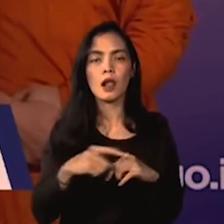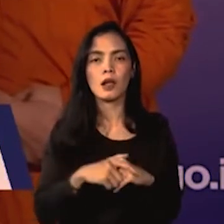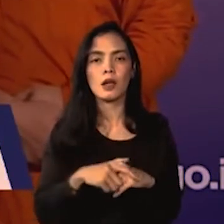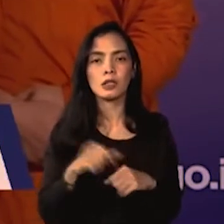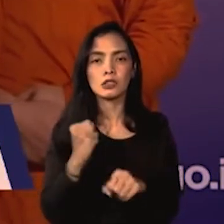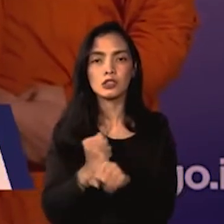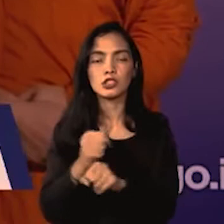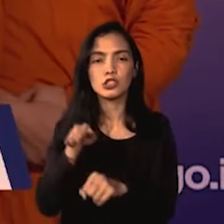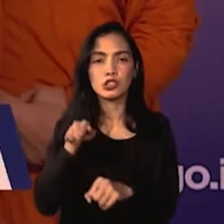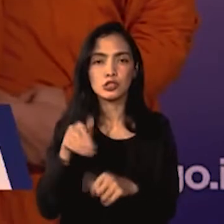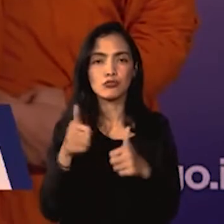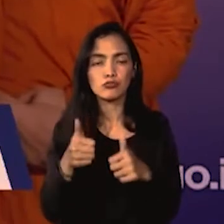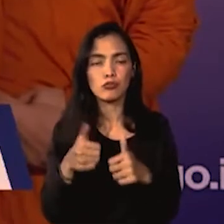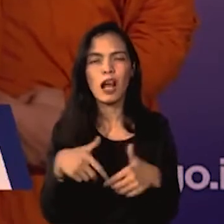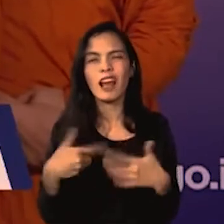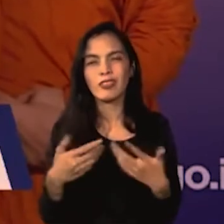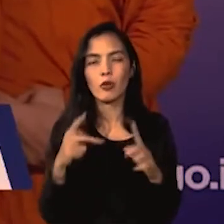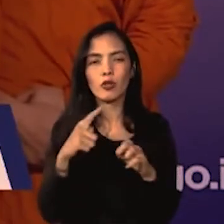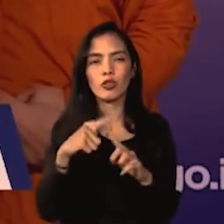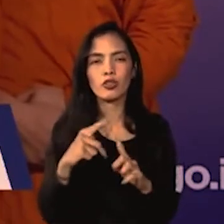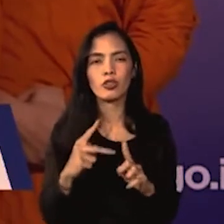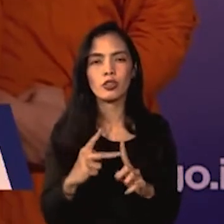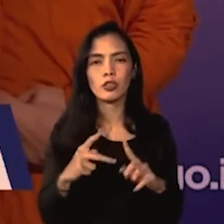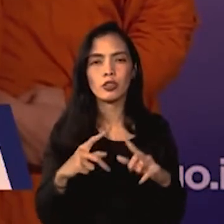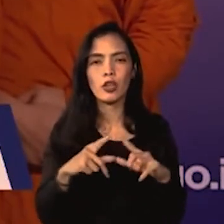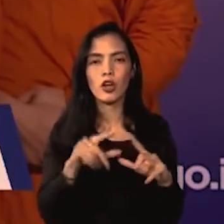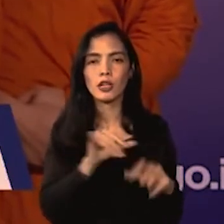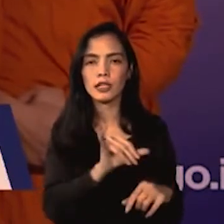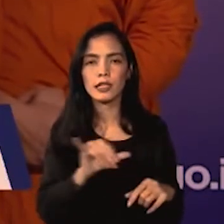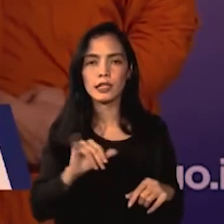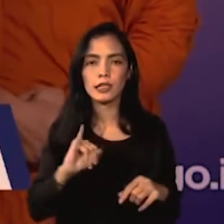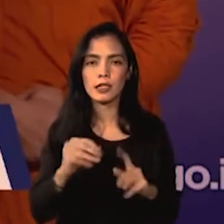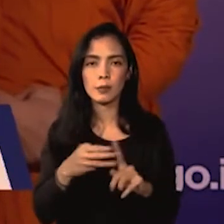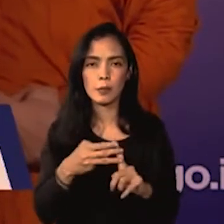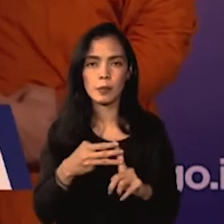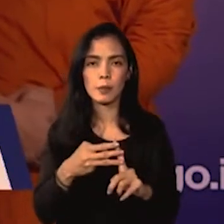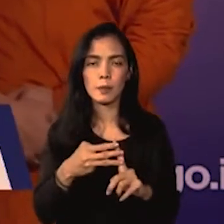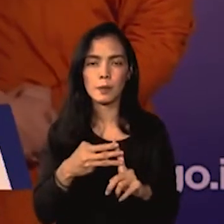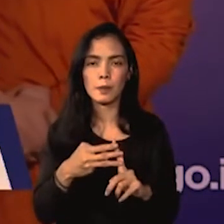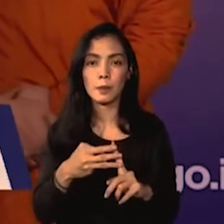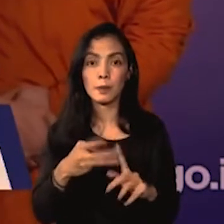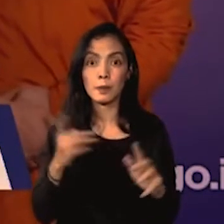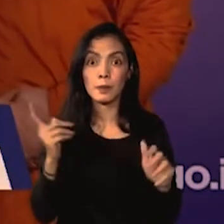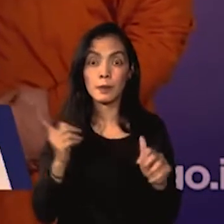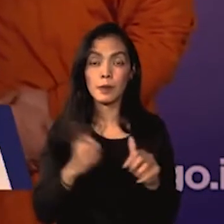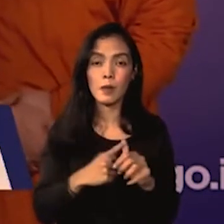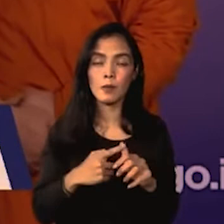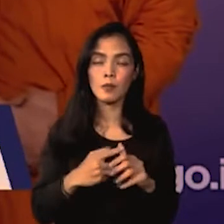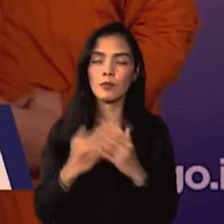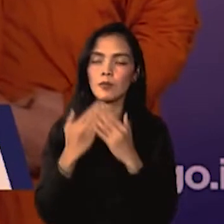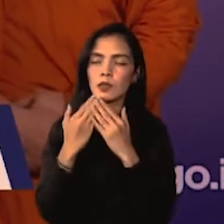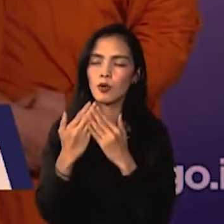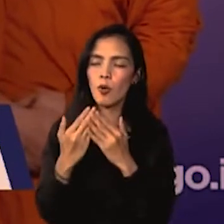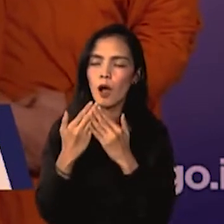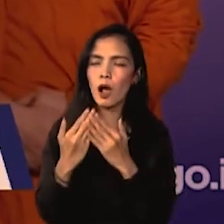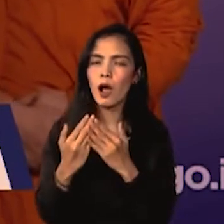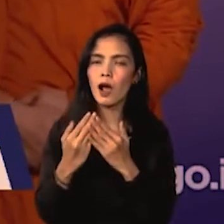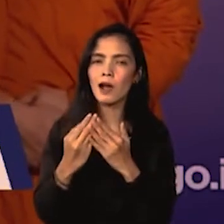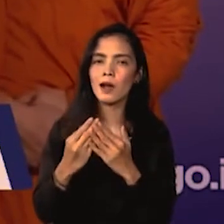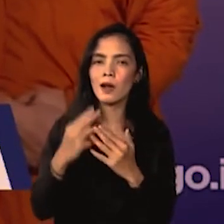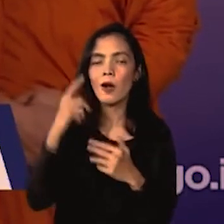bergizi. Dan yang keenam, kita tetap doa dan tawakal kepada Tuhan Yang Maha Esa,